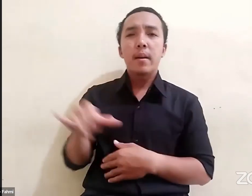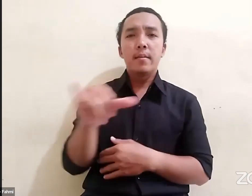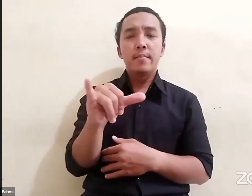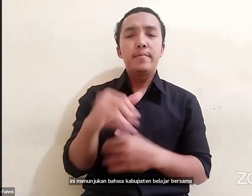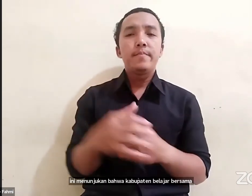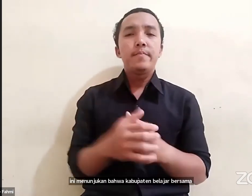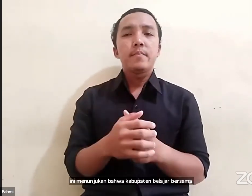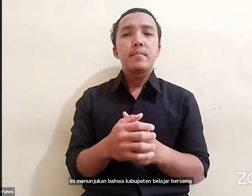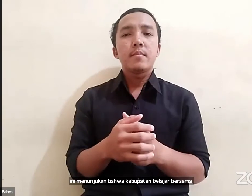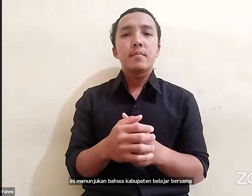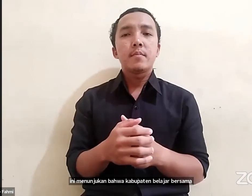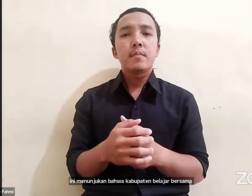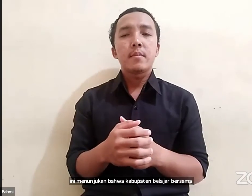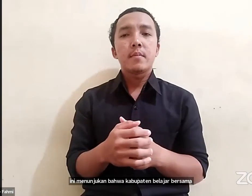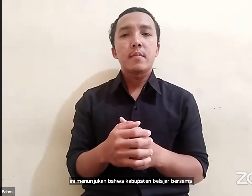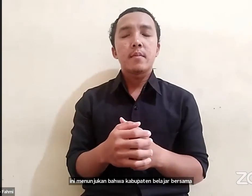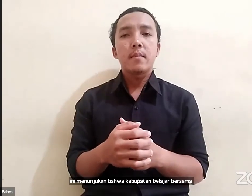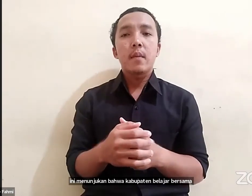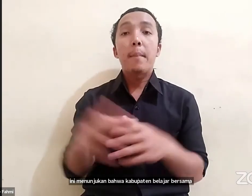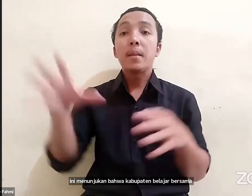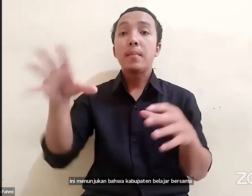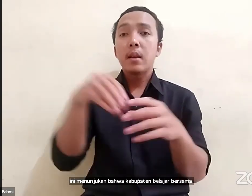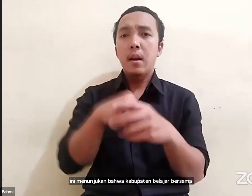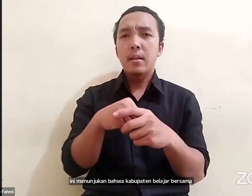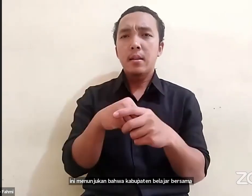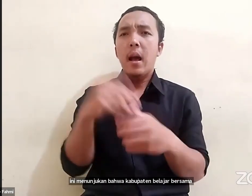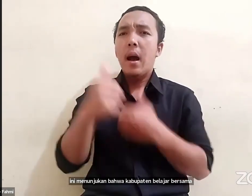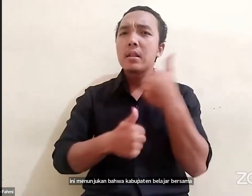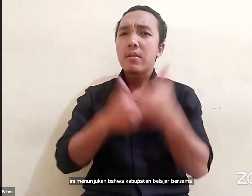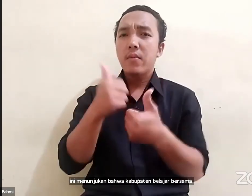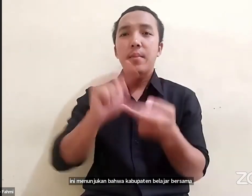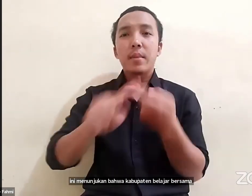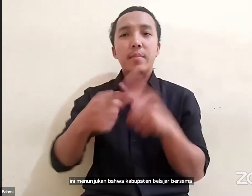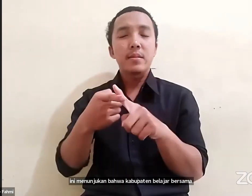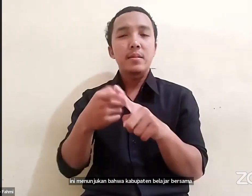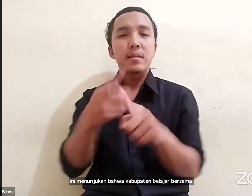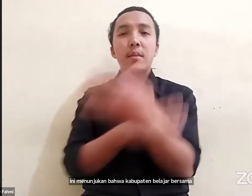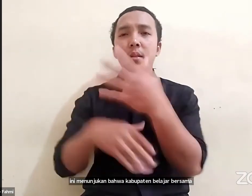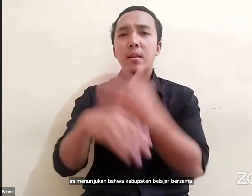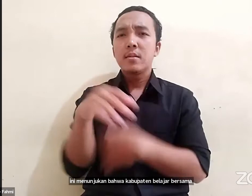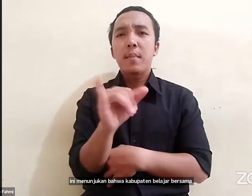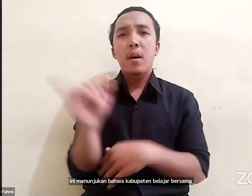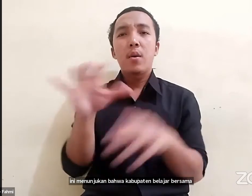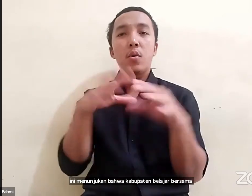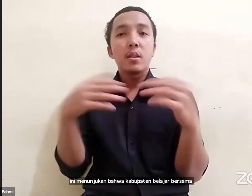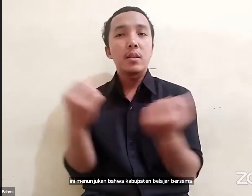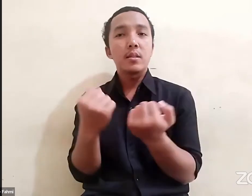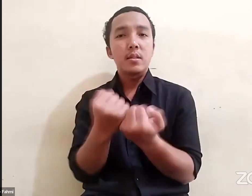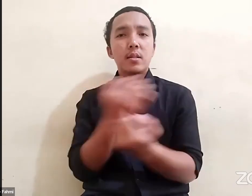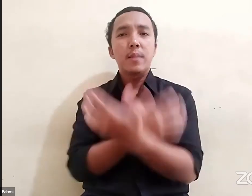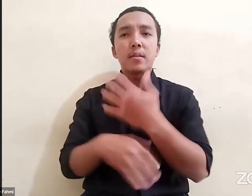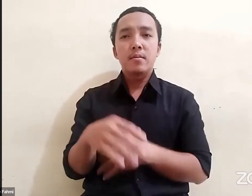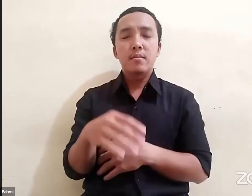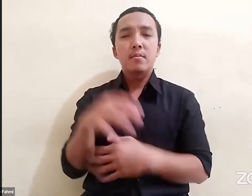melibatkan partisipasi secara aktif teman-teman disabilitas dan juga organisasi disabilitas yang ada di